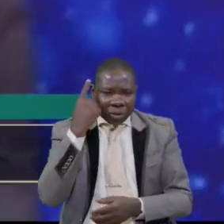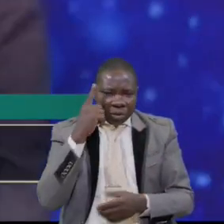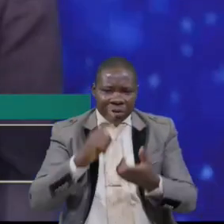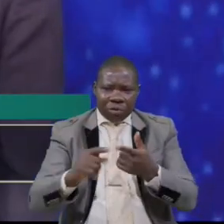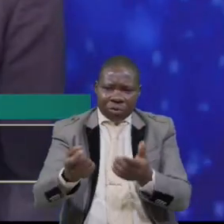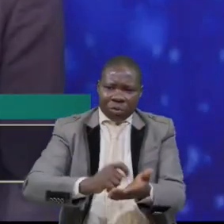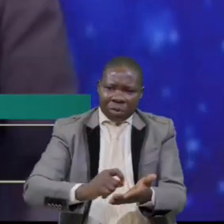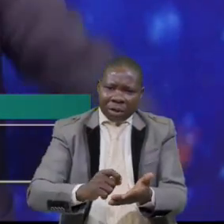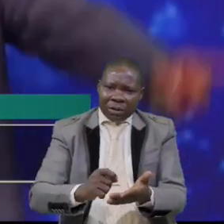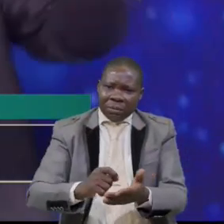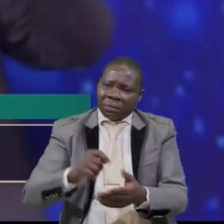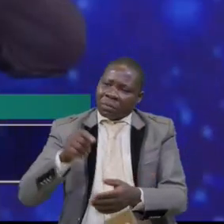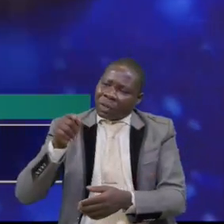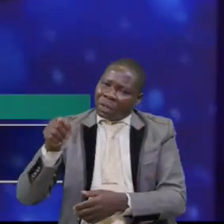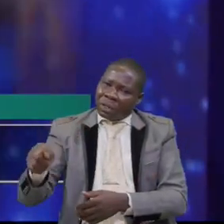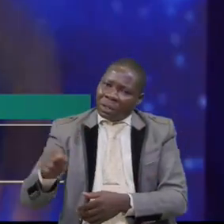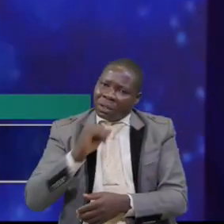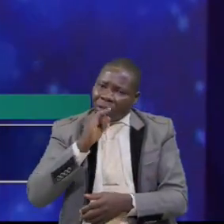écrire?